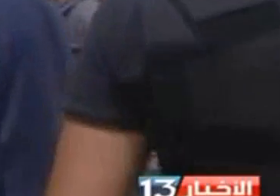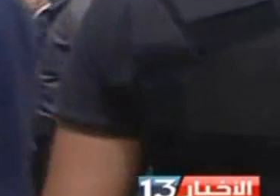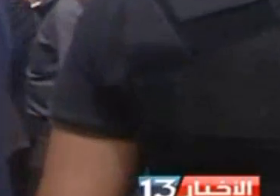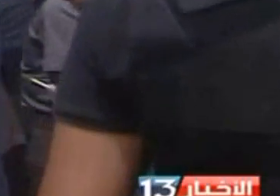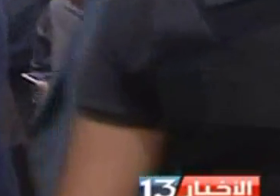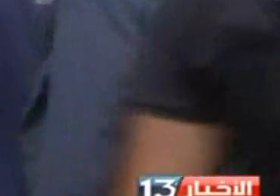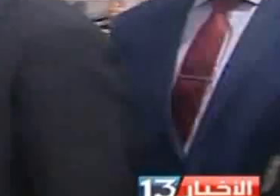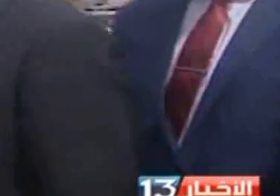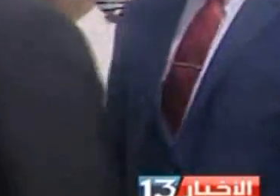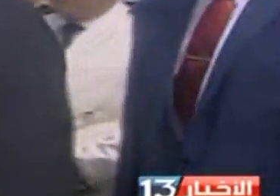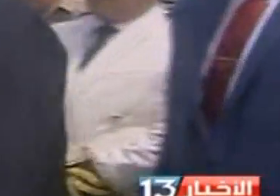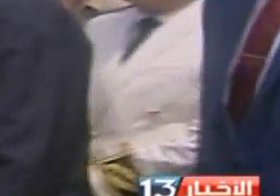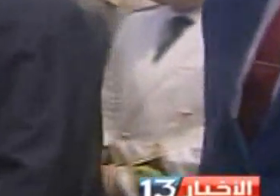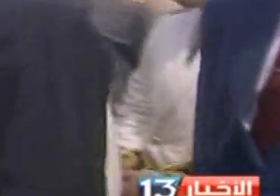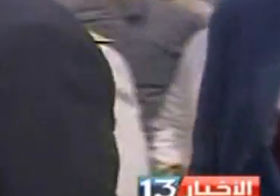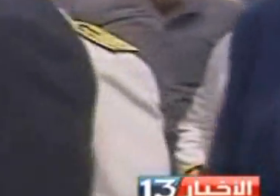الحدود.